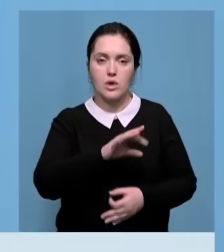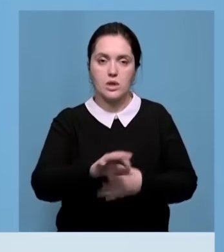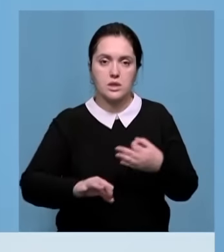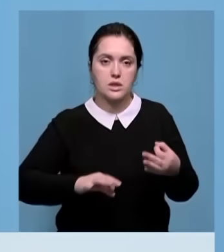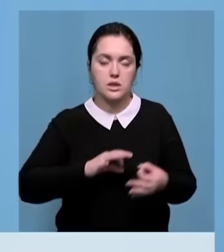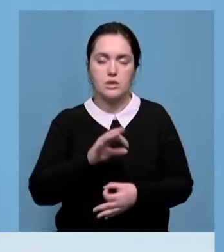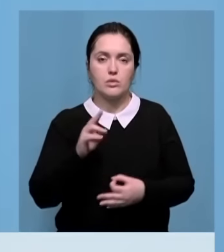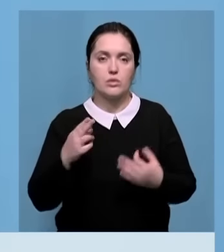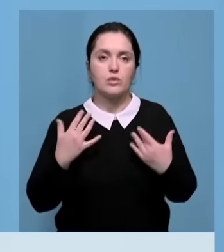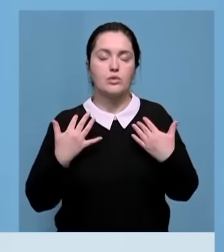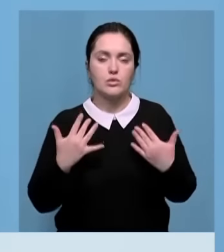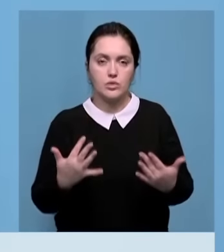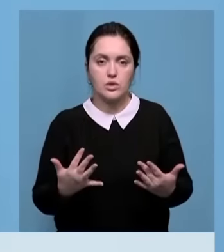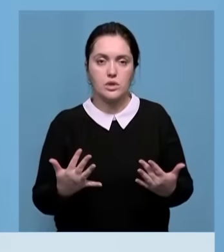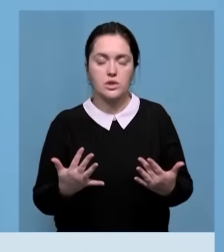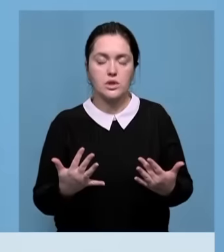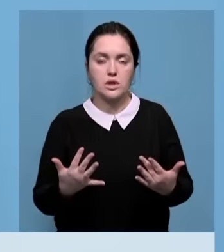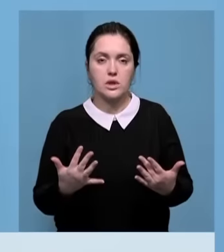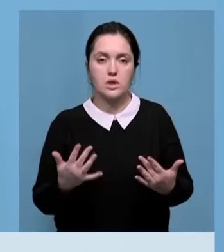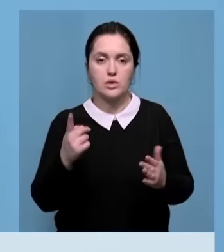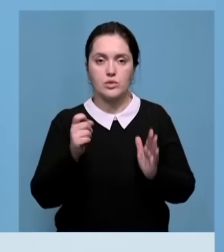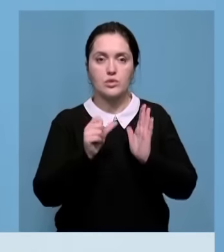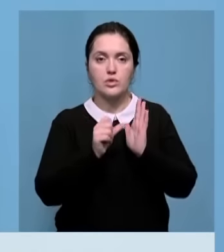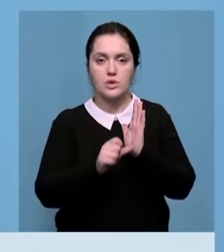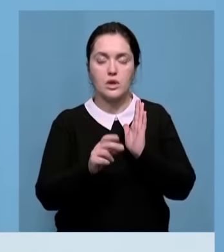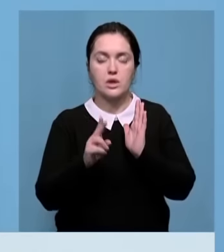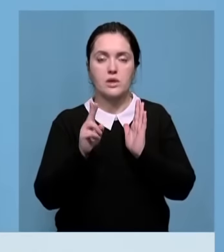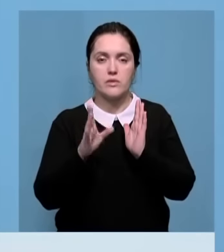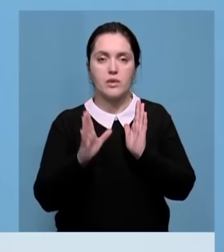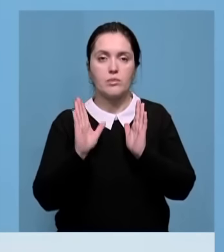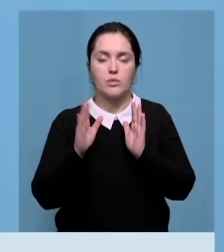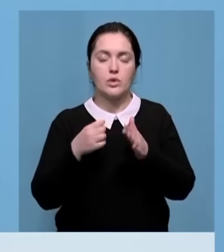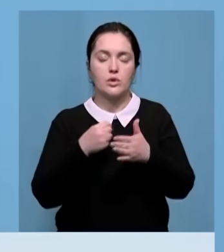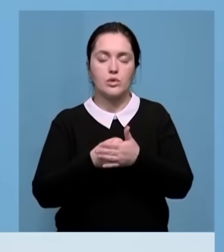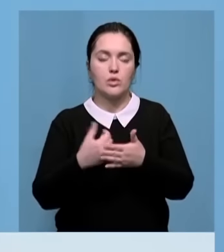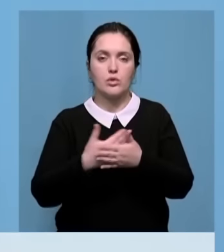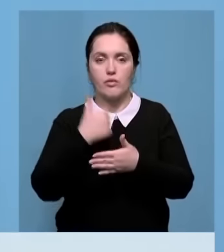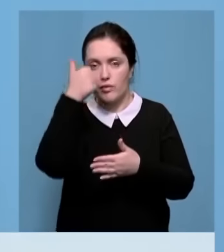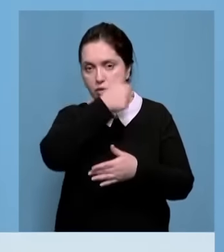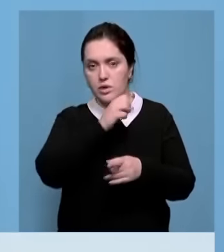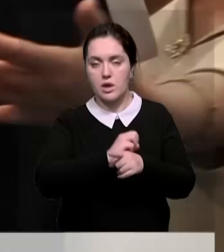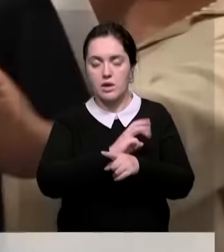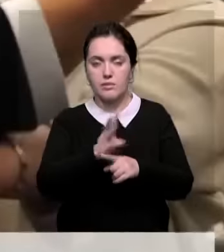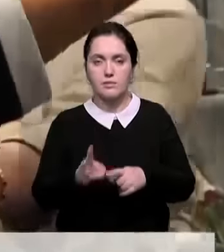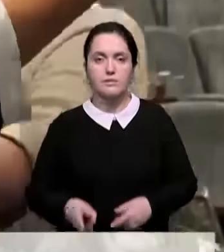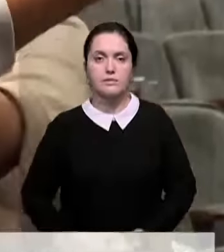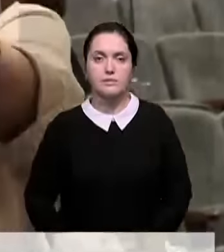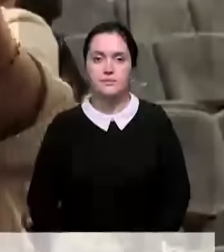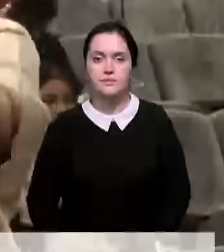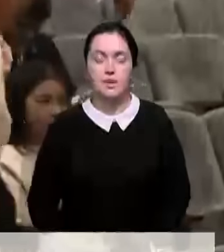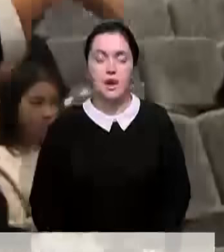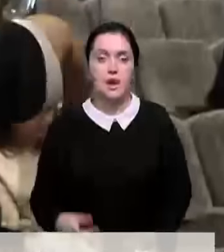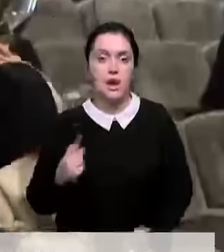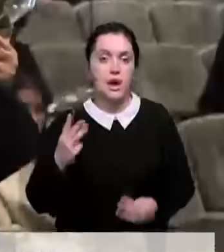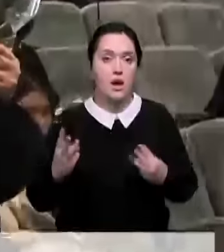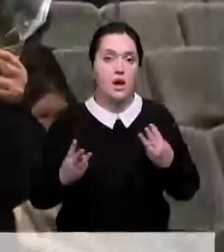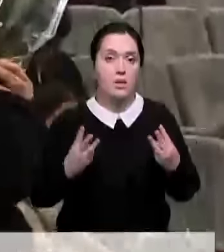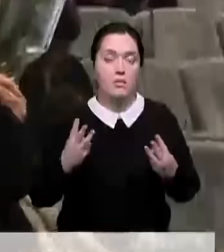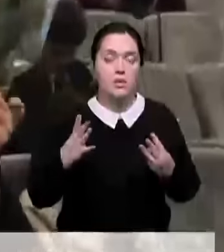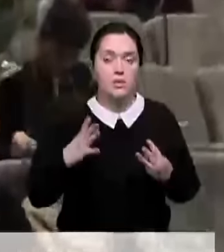другие нуждающиеся граждане. 160 квартир будут до Нового года обеспечены в городе Кошча. Эмоции не может